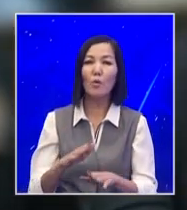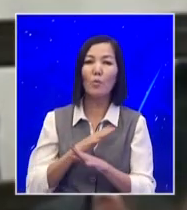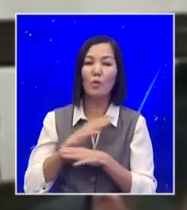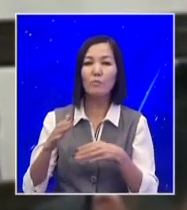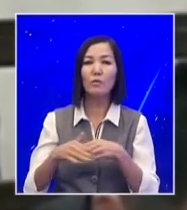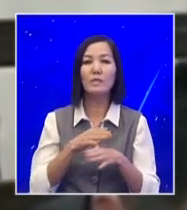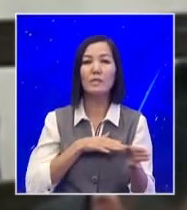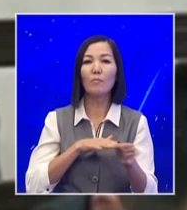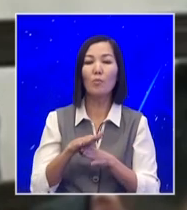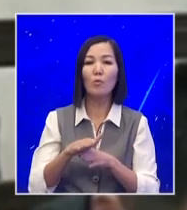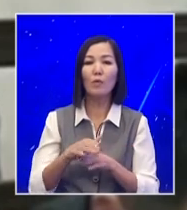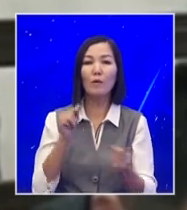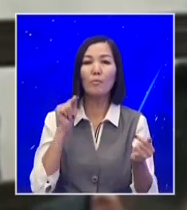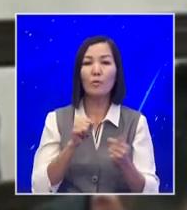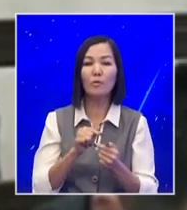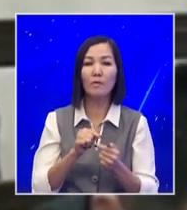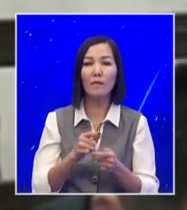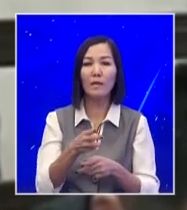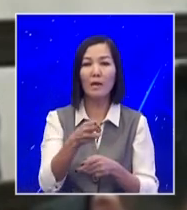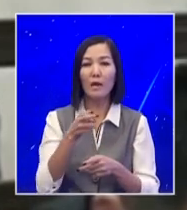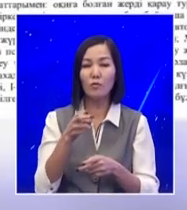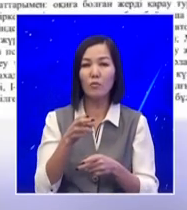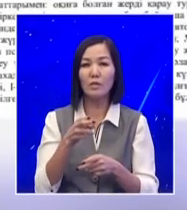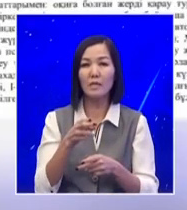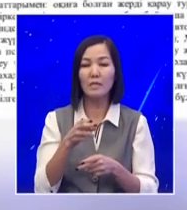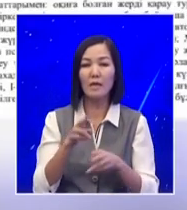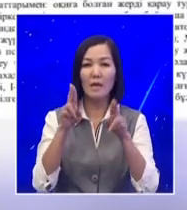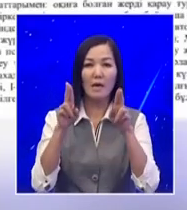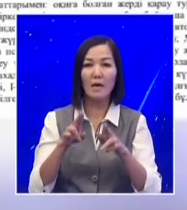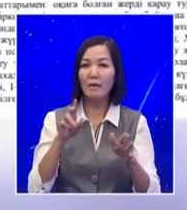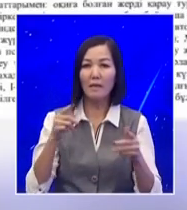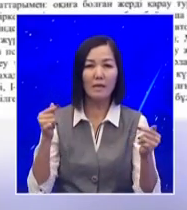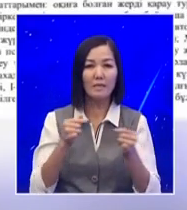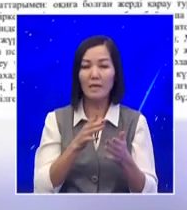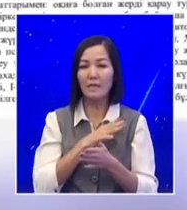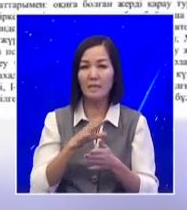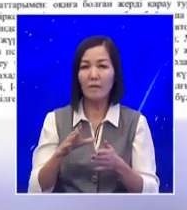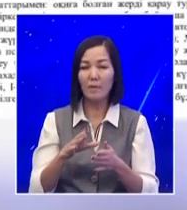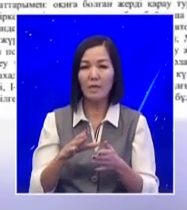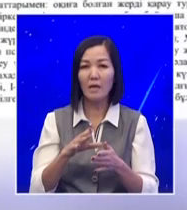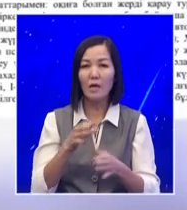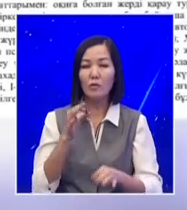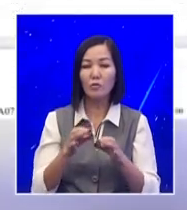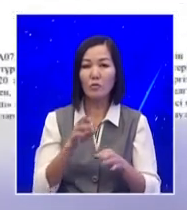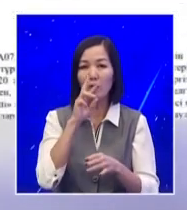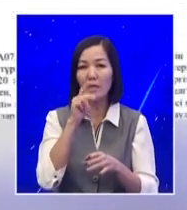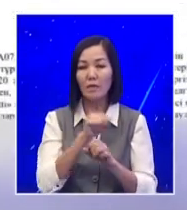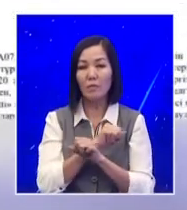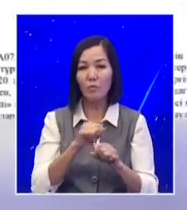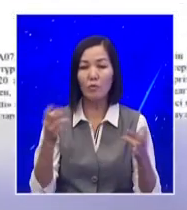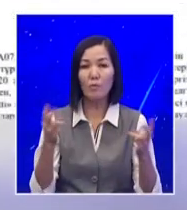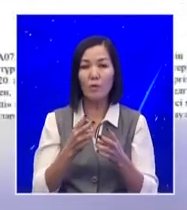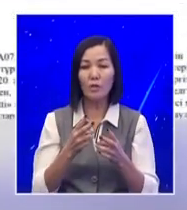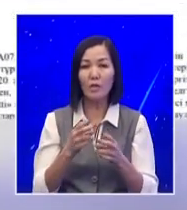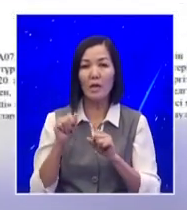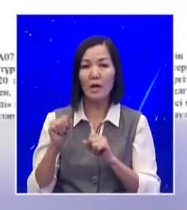қарсы. Ату жазасы адамгершілік қағидасына сәйкес келмейді. Сонымен қатар сот қателіктерін болдырмаудың алғышарты деп есептейді.